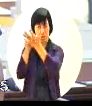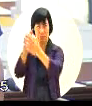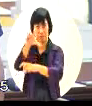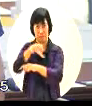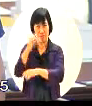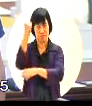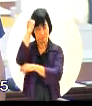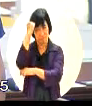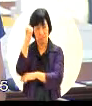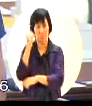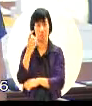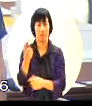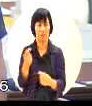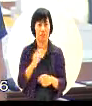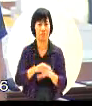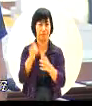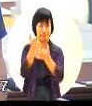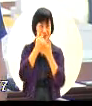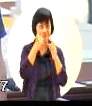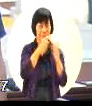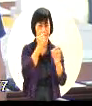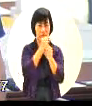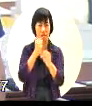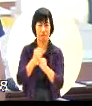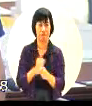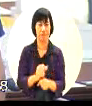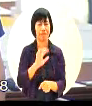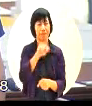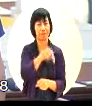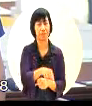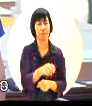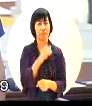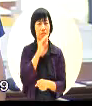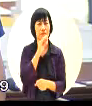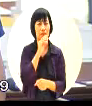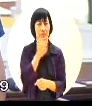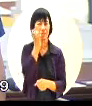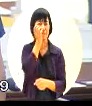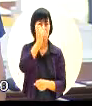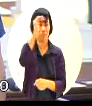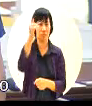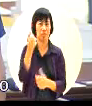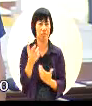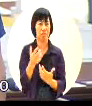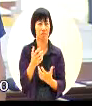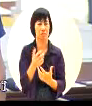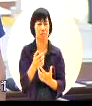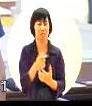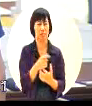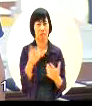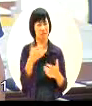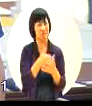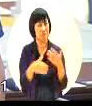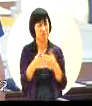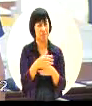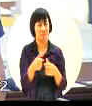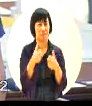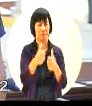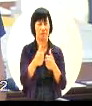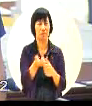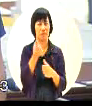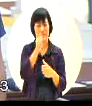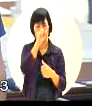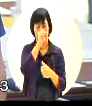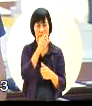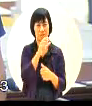行起啊。啊，我希望讲，这搭是咱工山交流道落来，啊，是从咱的上，咱嘛是咱的门面